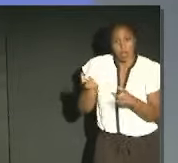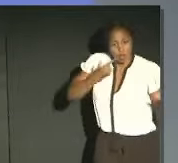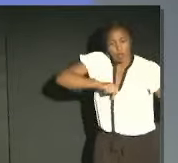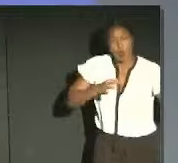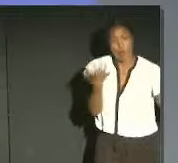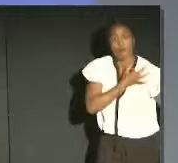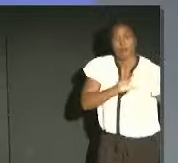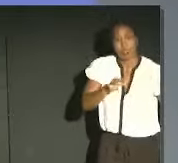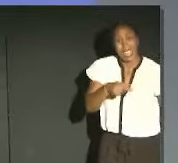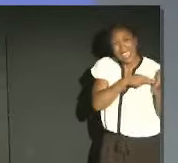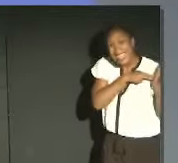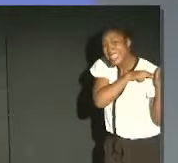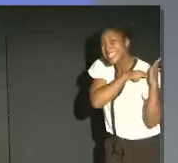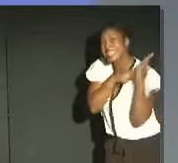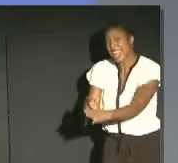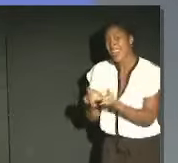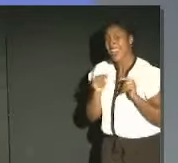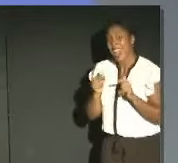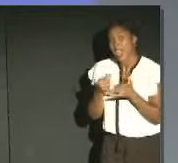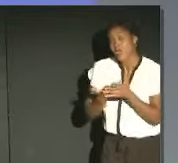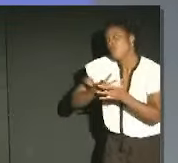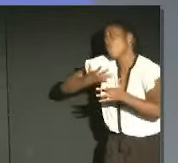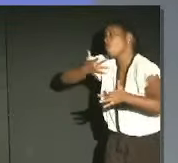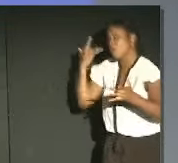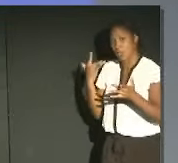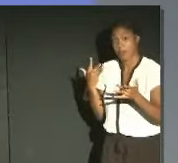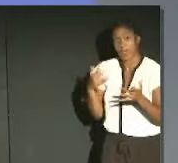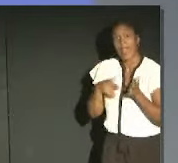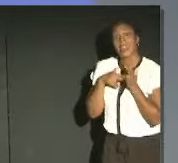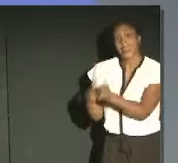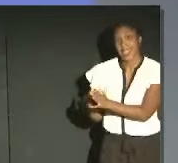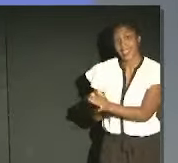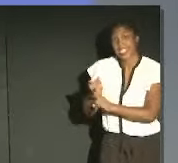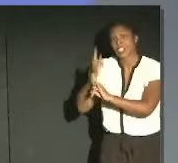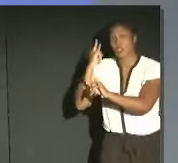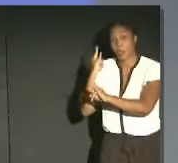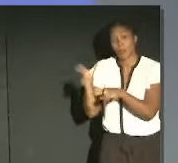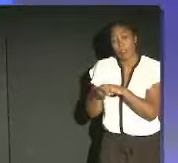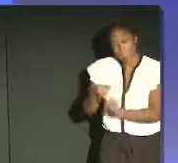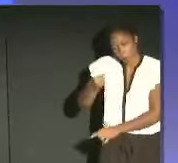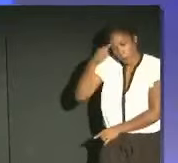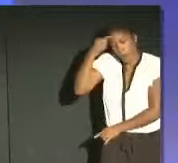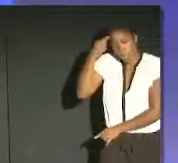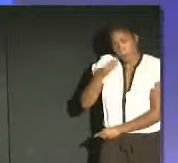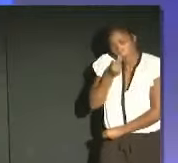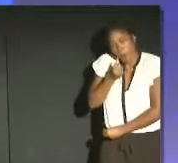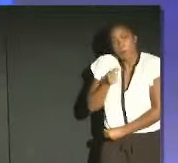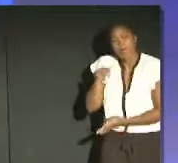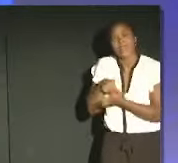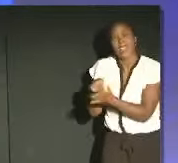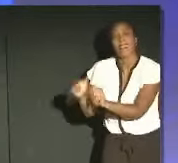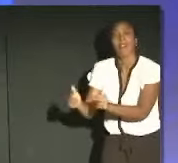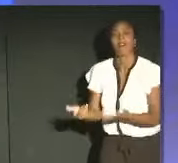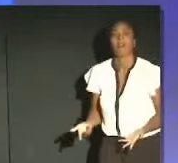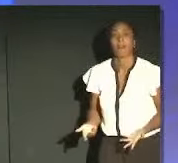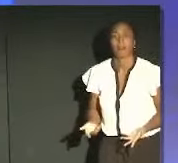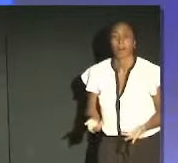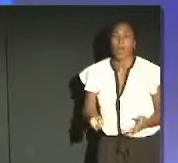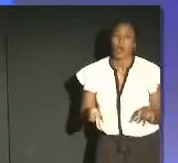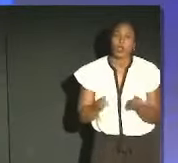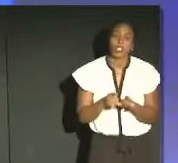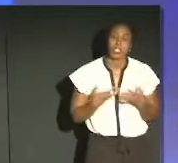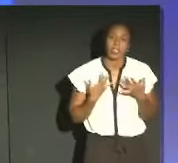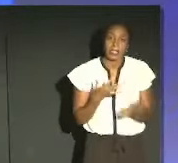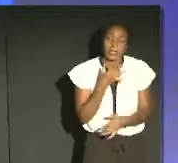France une dette historique et morale et je le dis d'autant plus que il y a peu nous